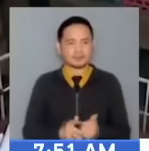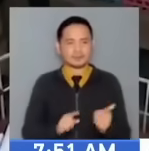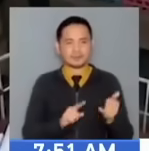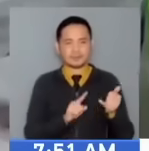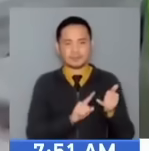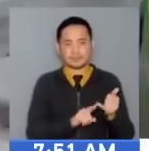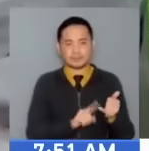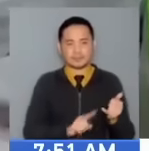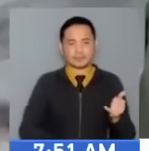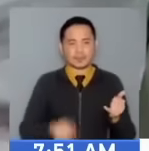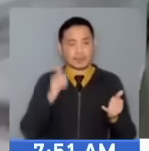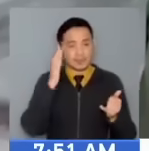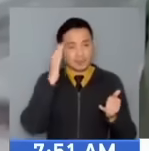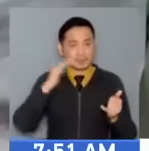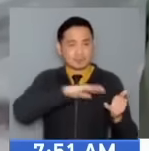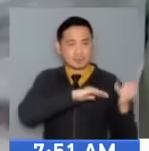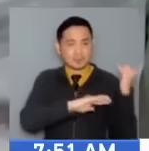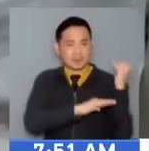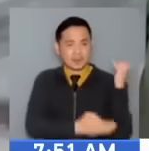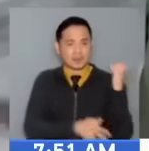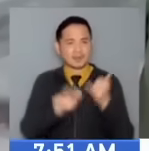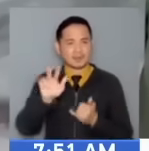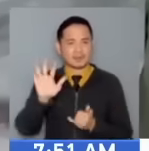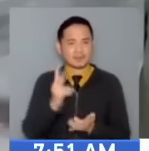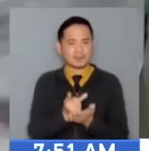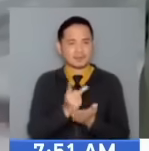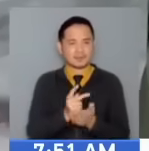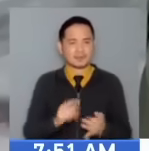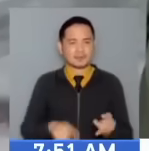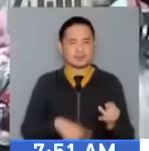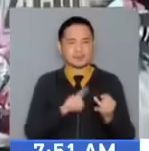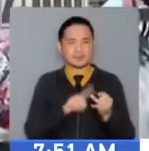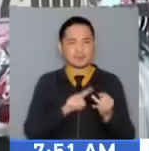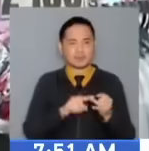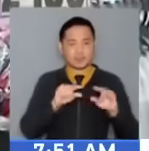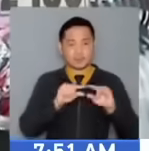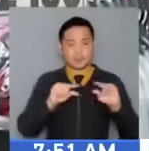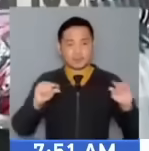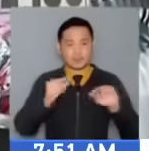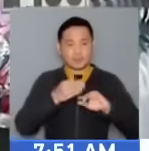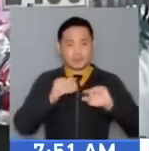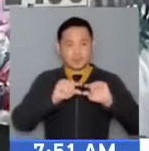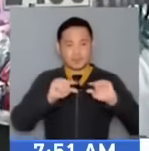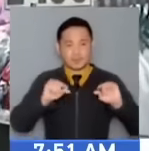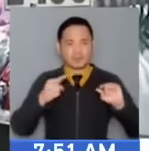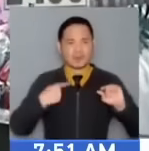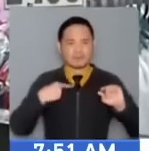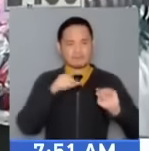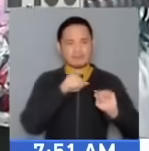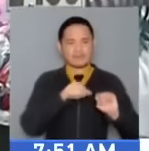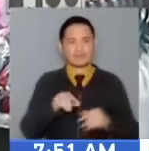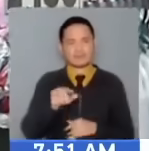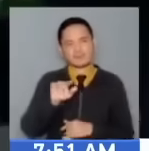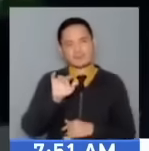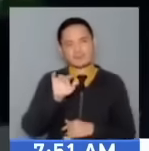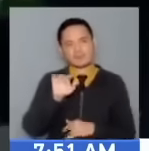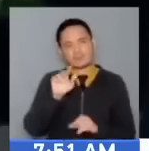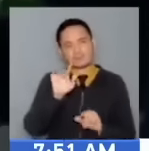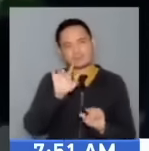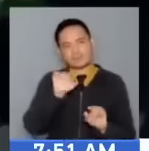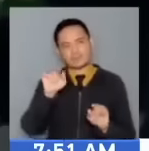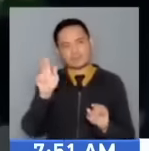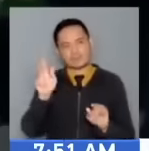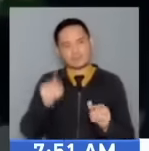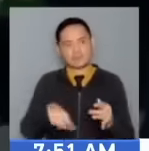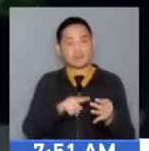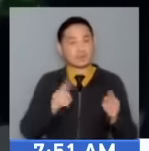pad. Ang set ng ruler ay 25 to 50 pesos ang kada set. Malaki rin ang itinaas ng bentahan ng uniform.